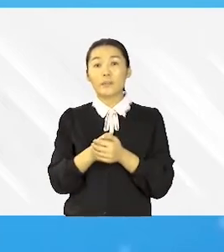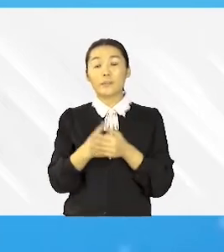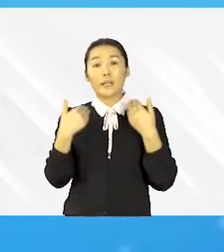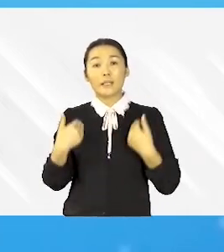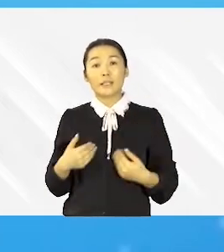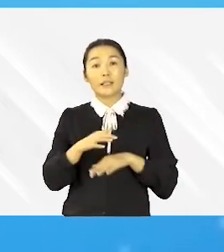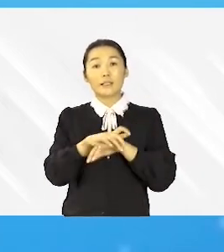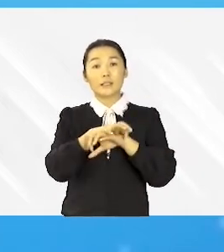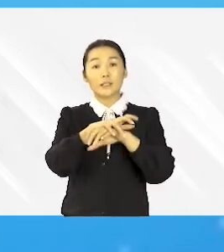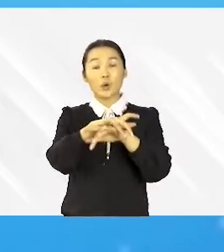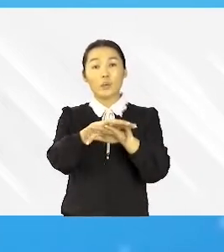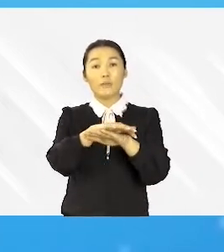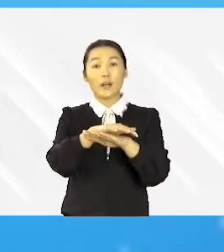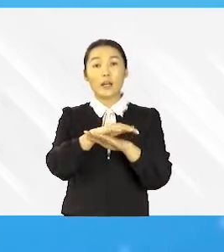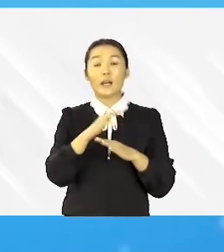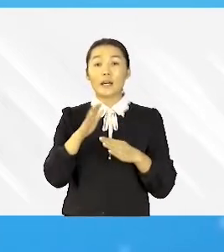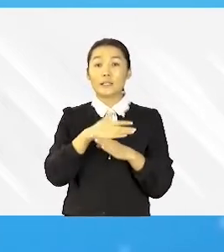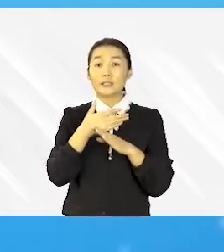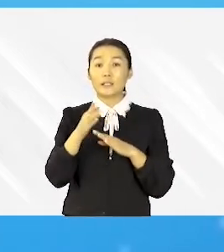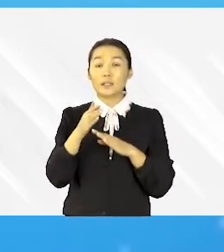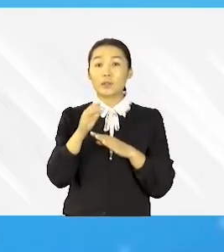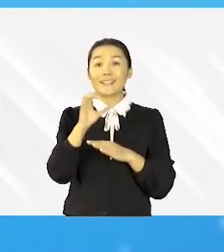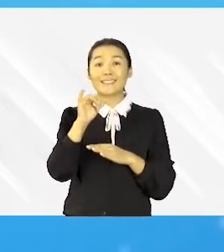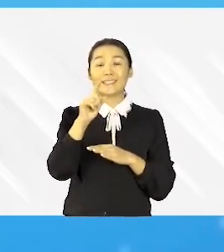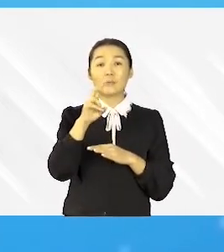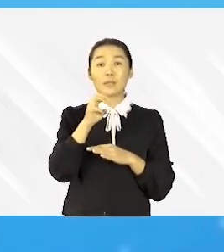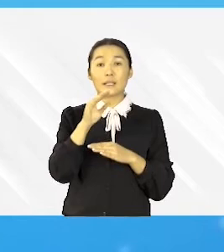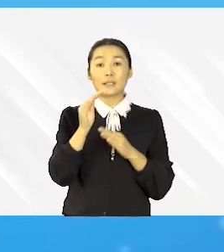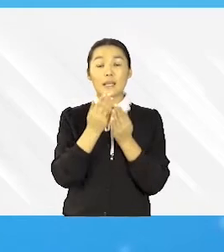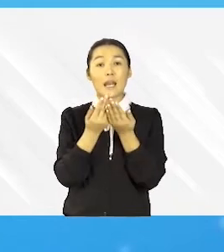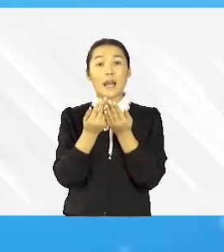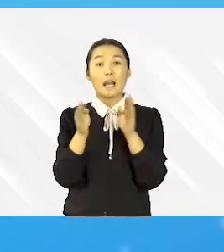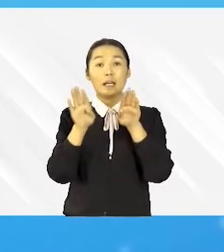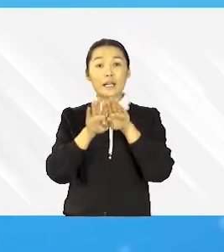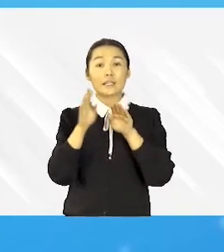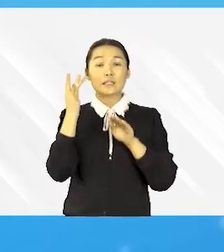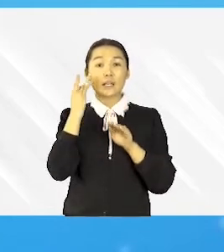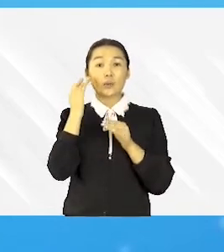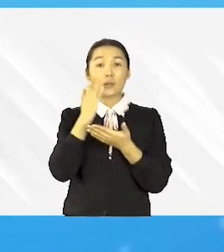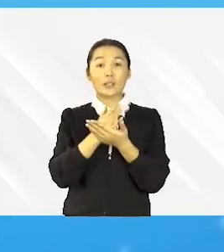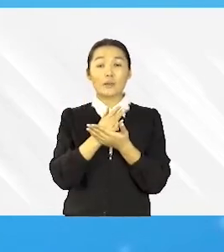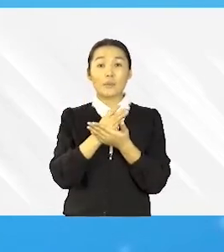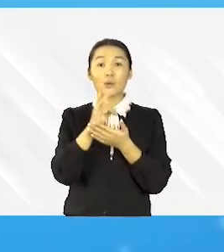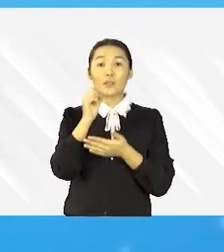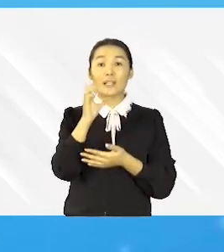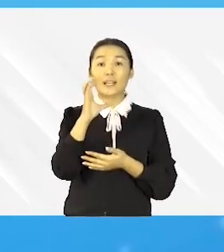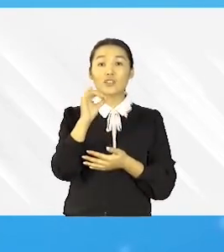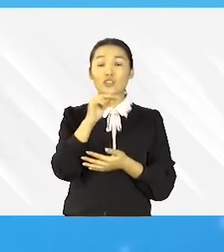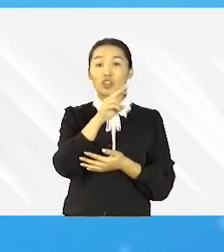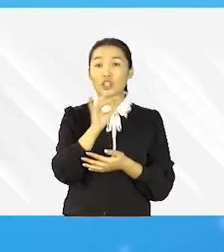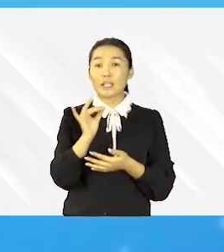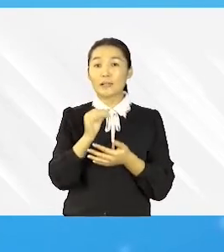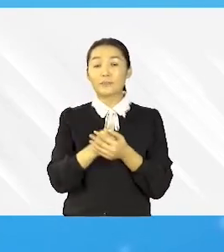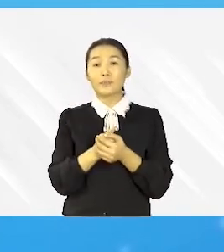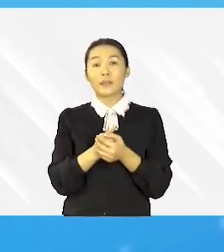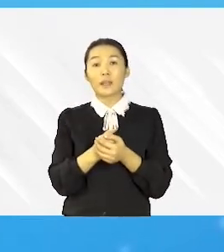насекомого разделено на сегменты, границы между которыми имеют вид насечек. От слов «насечки» или «насекать»